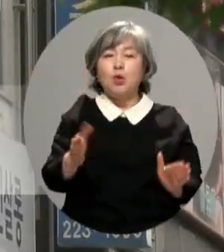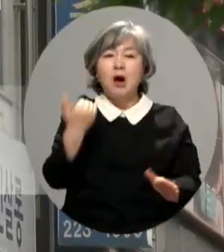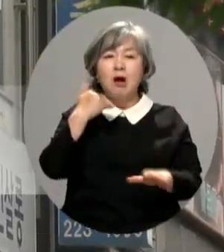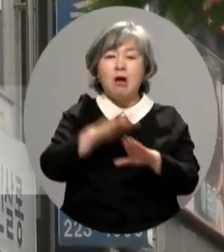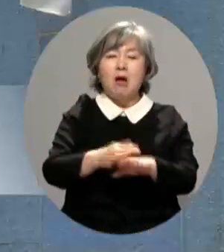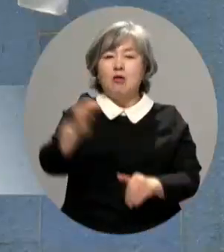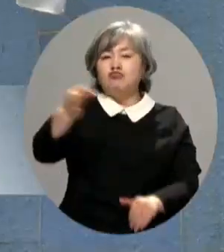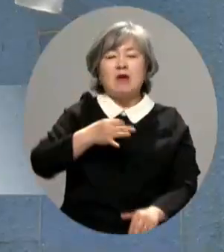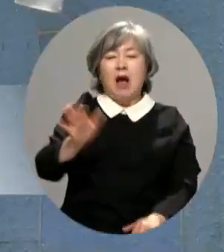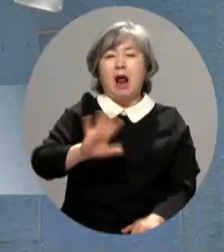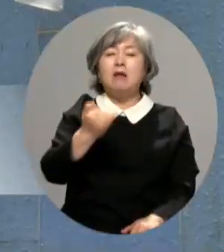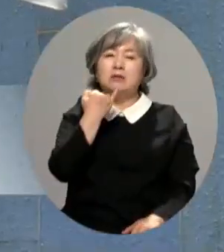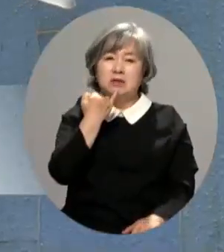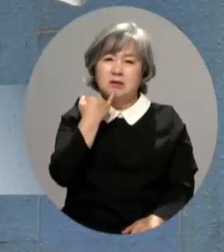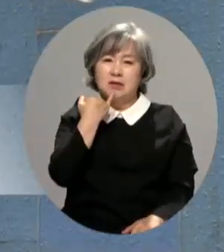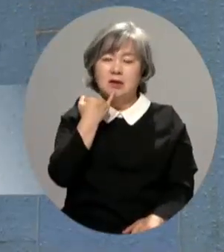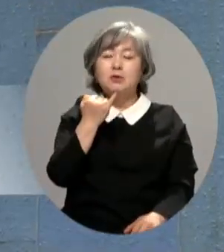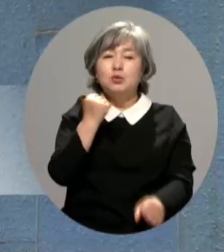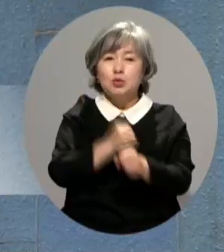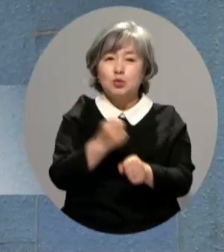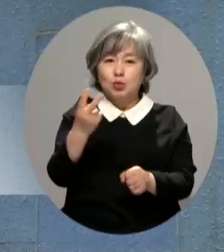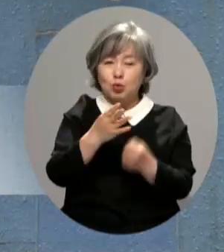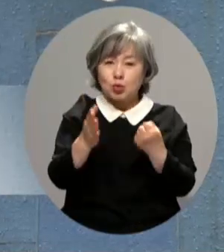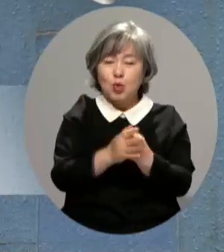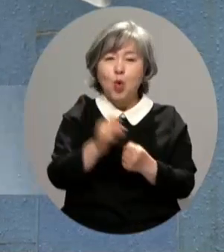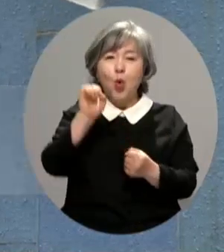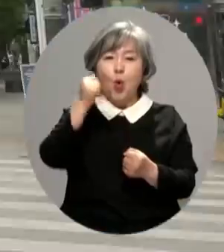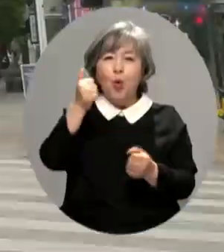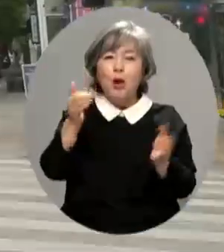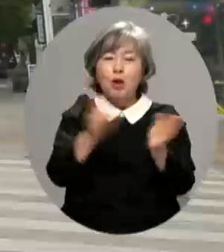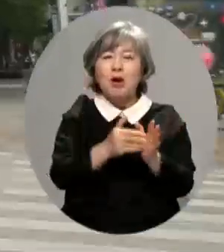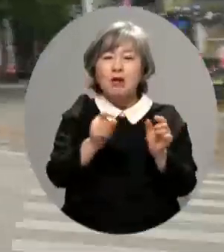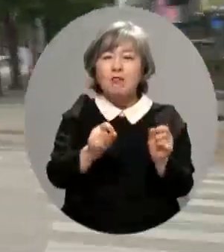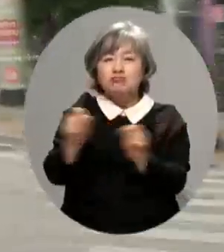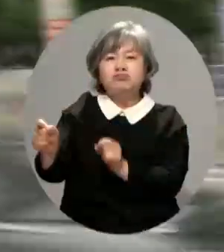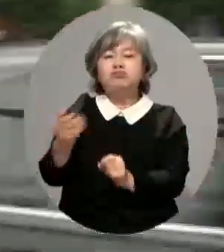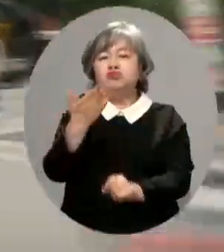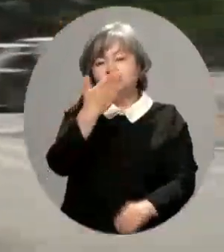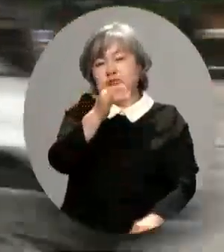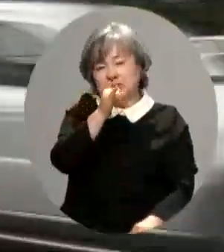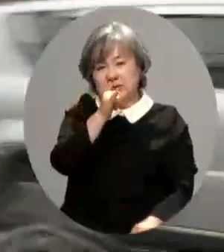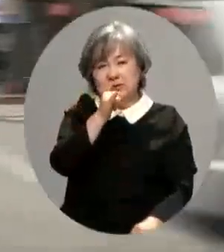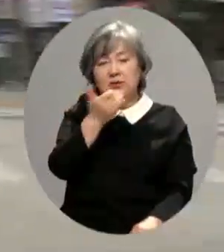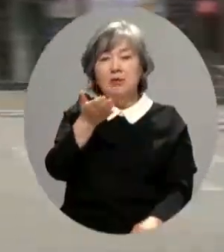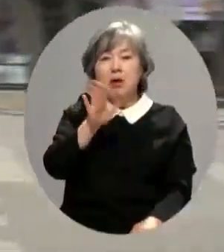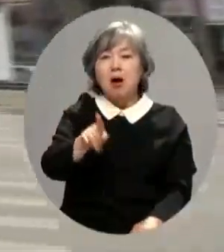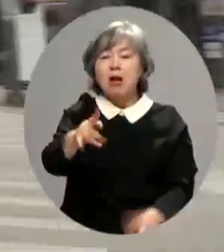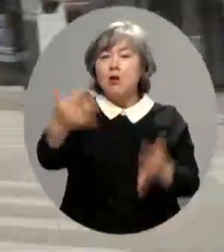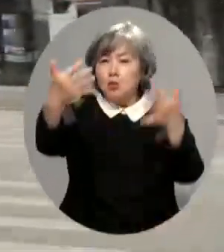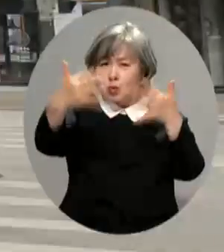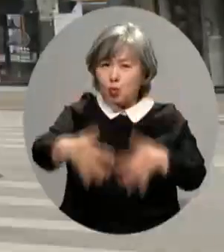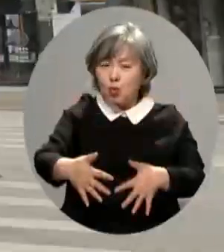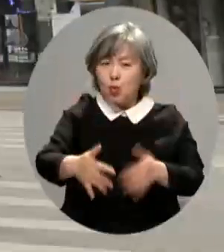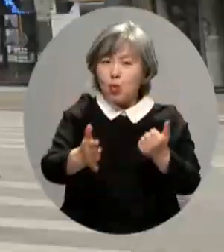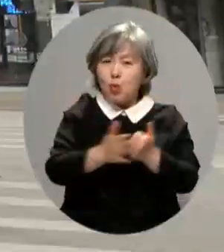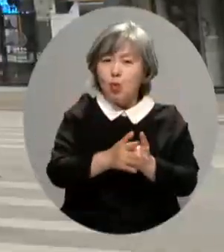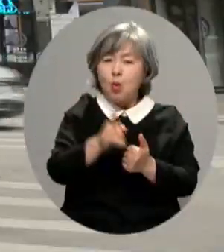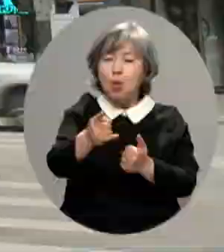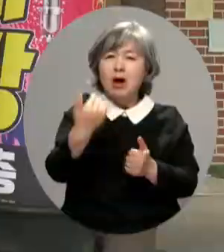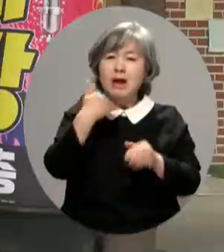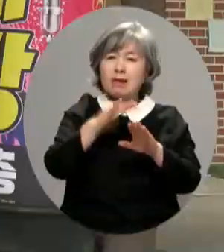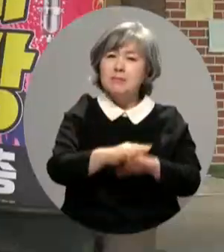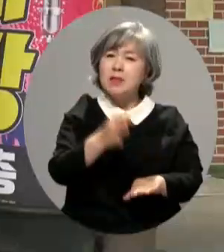받지 않는다는 것인데 경우에 따라서는 5달까지 늘어나기도 합니다 하지만 이런 조건도 전반적인